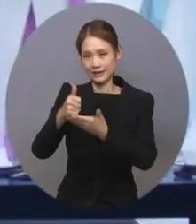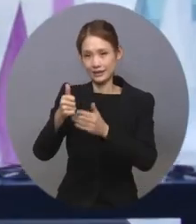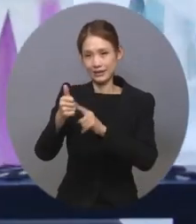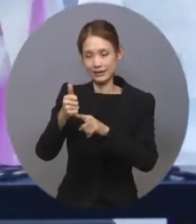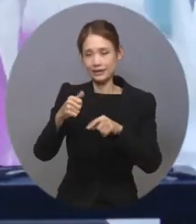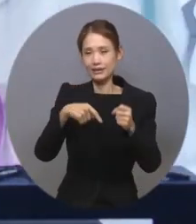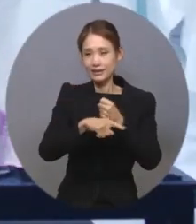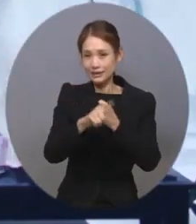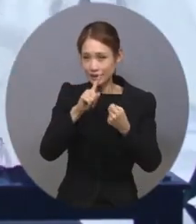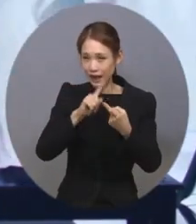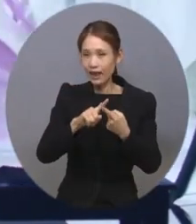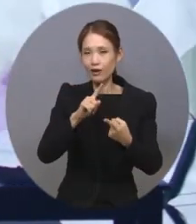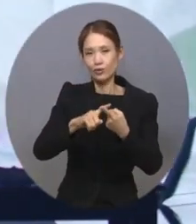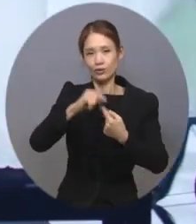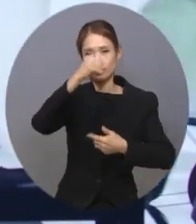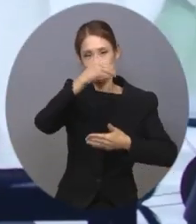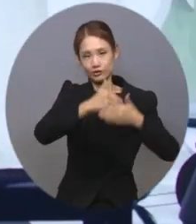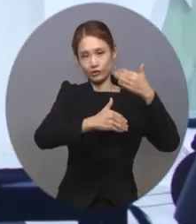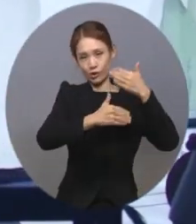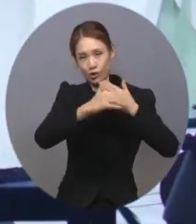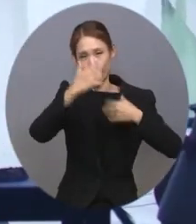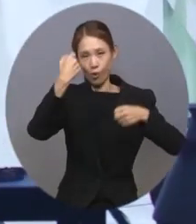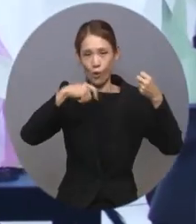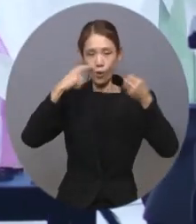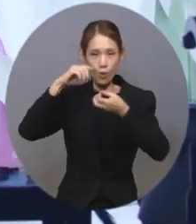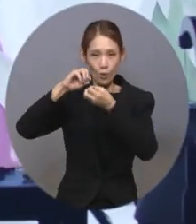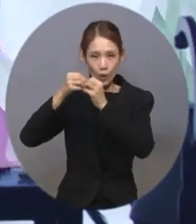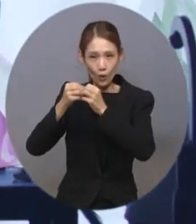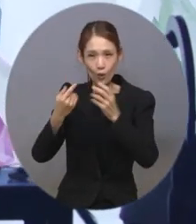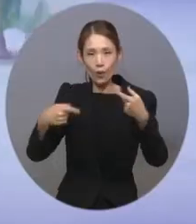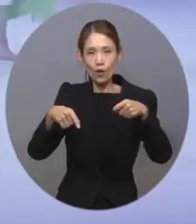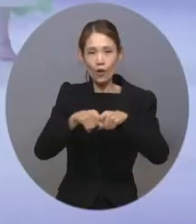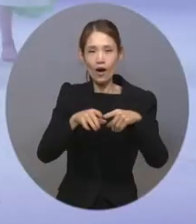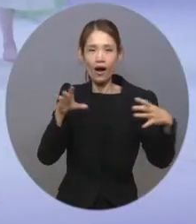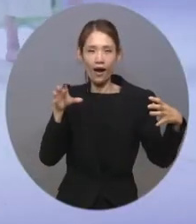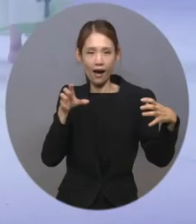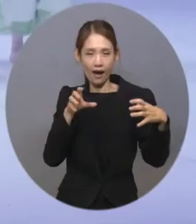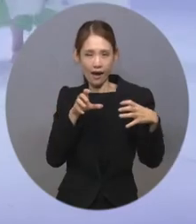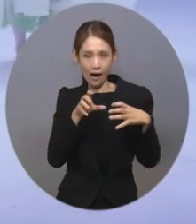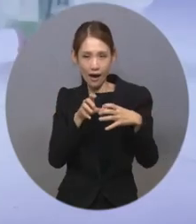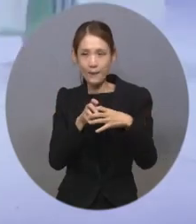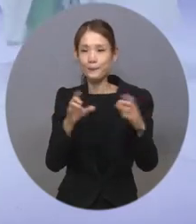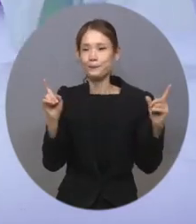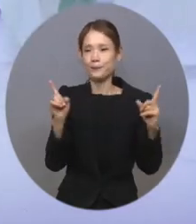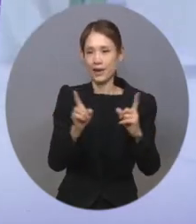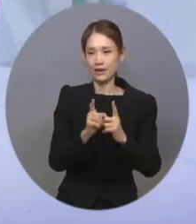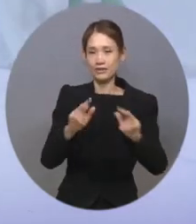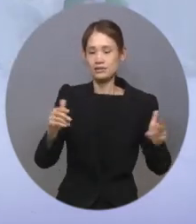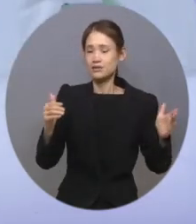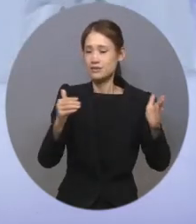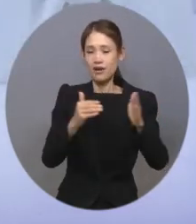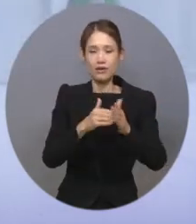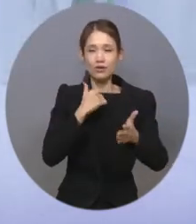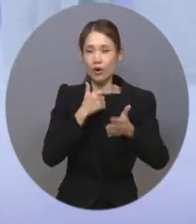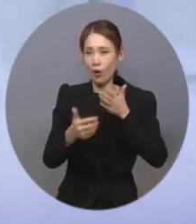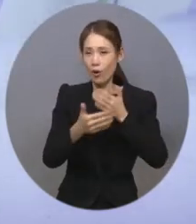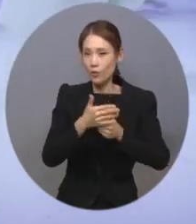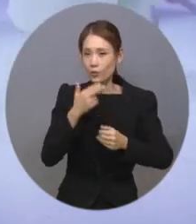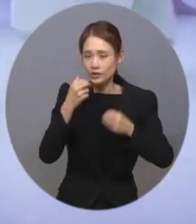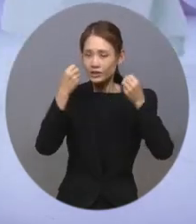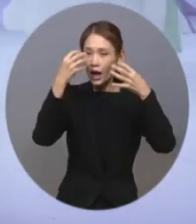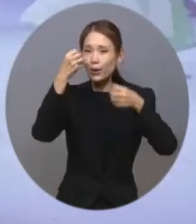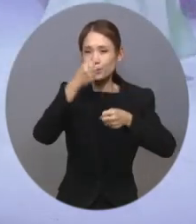장르의 벽을 넘어 공예와 공연이라는 다른 분야의 아티스트들이 만나 지금까지 없었던 새로운